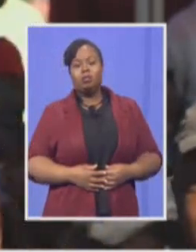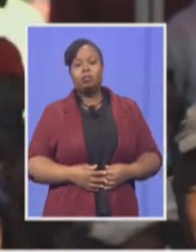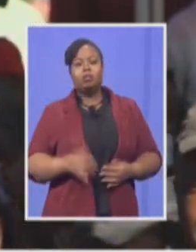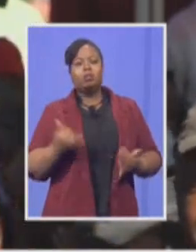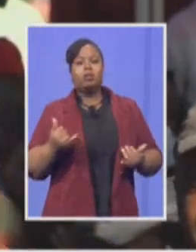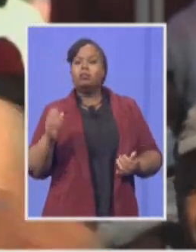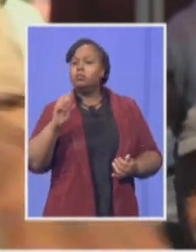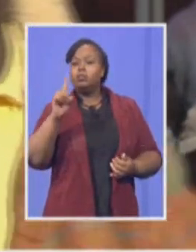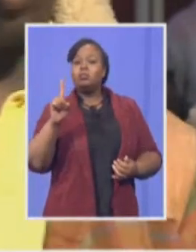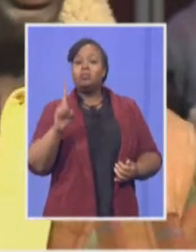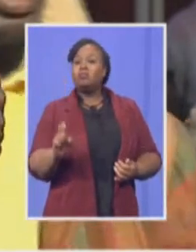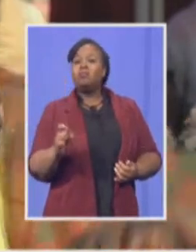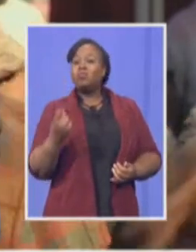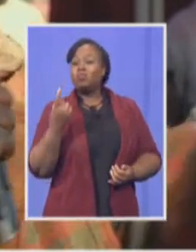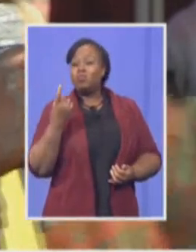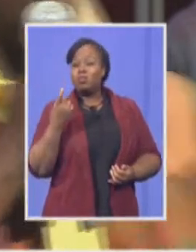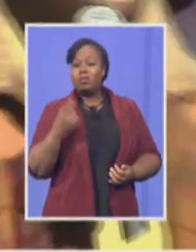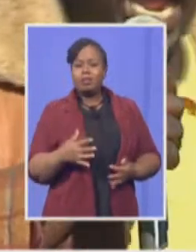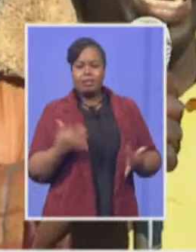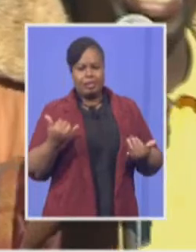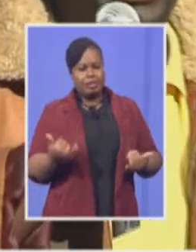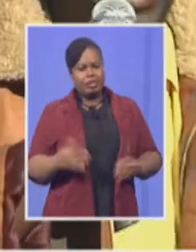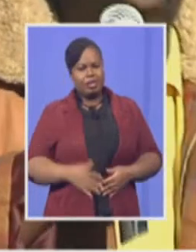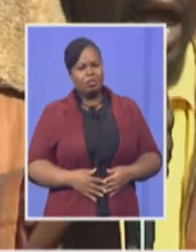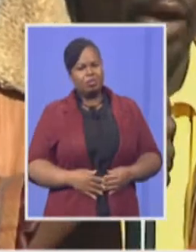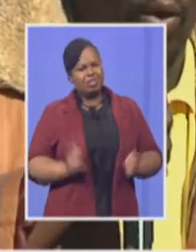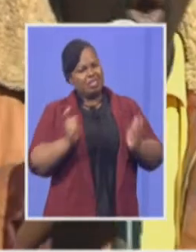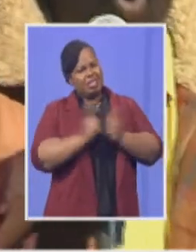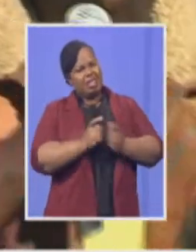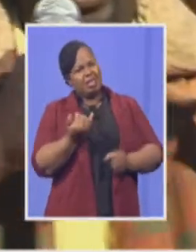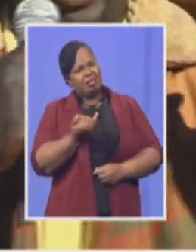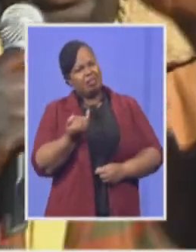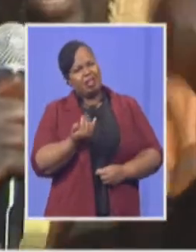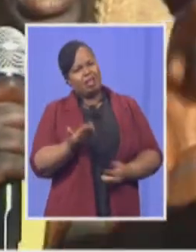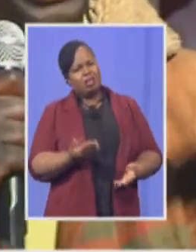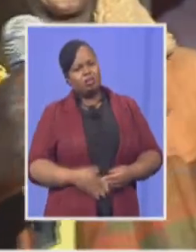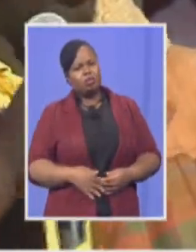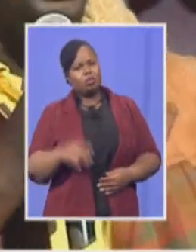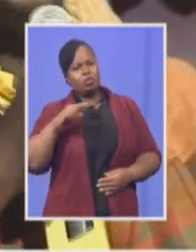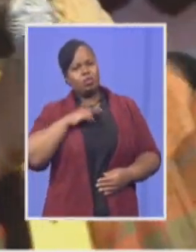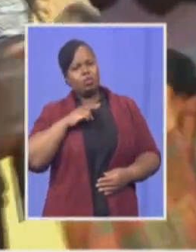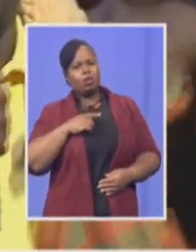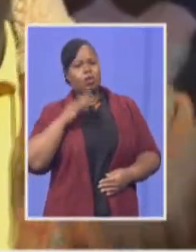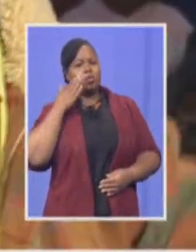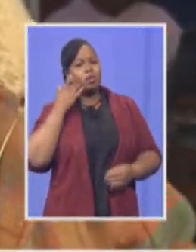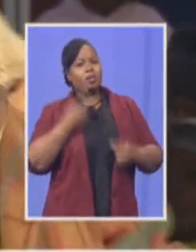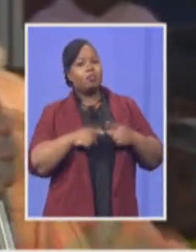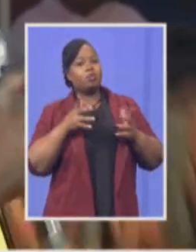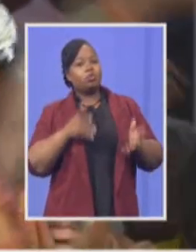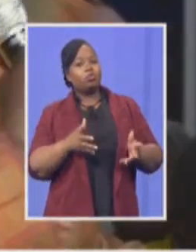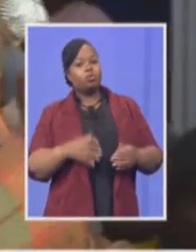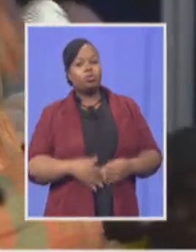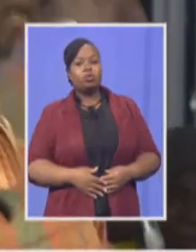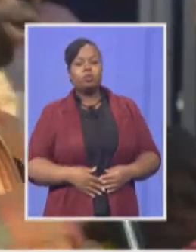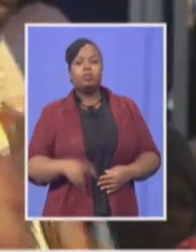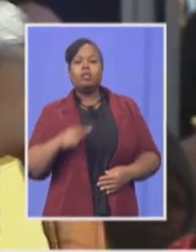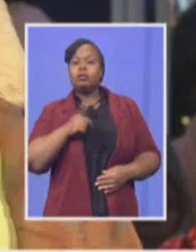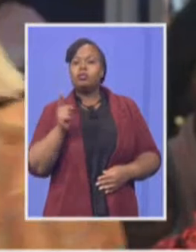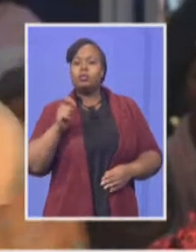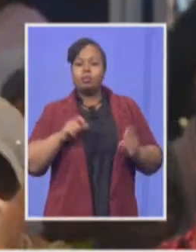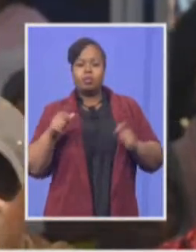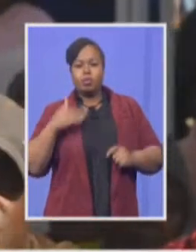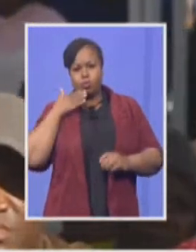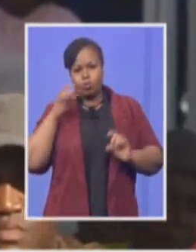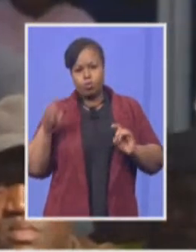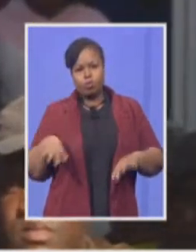Umbuzo uba wodwa ukuthi ngabe igame anale edlalwayo. Why idlalwa ngaba expense yabantu